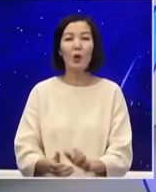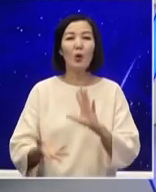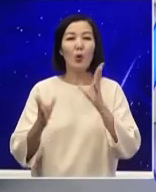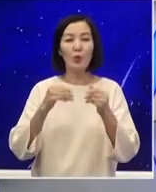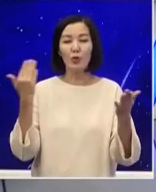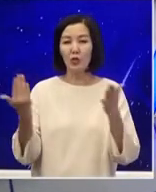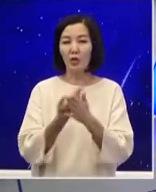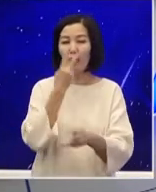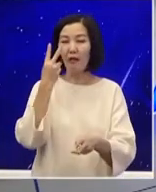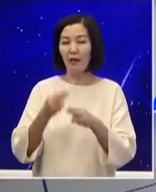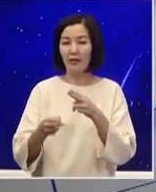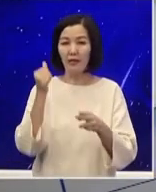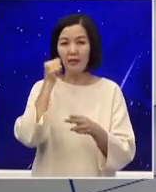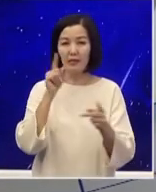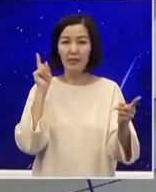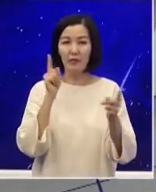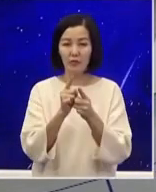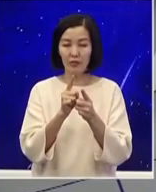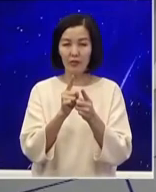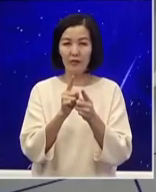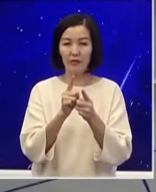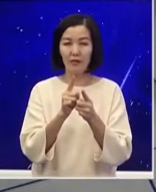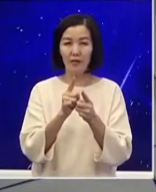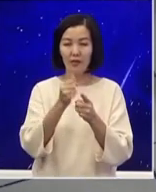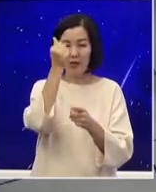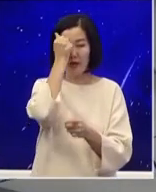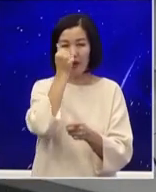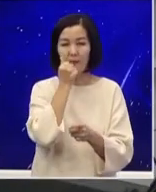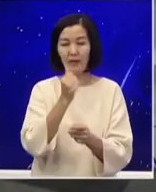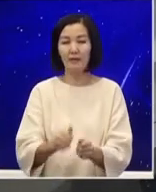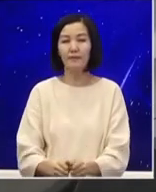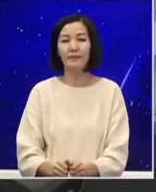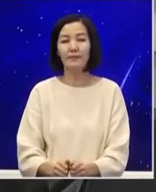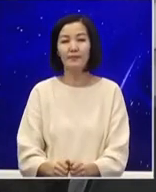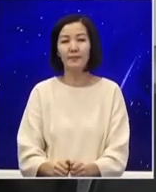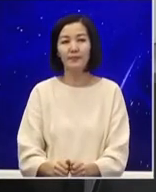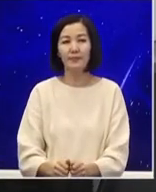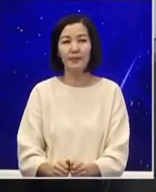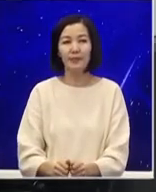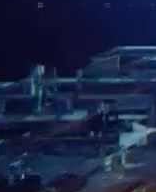Қадірменді көрермен, бүгінге айтарар ақпараттар легі осы болды. Келер күні амандықта қауышайық.